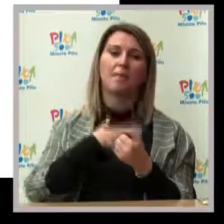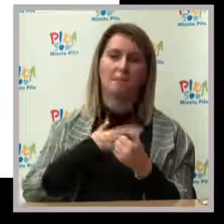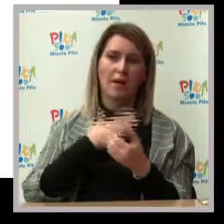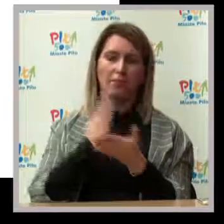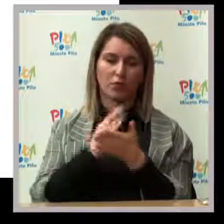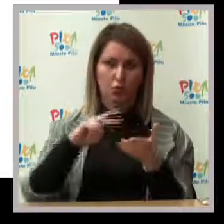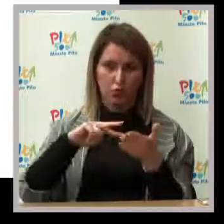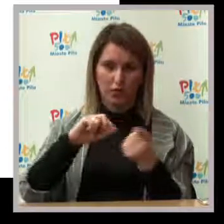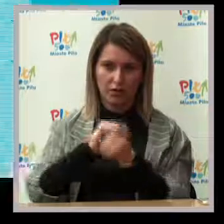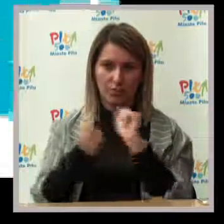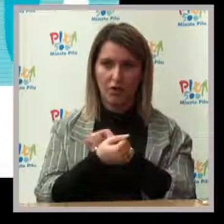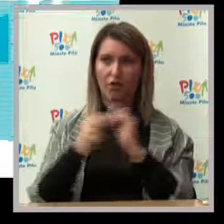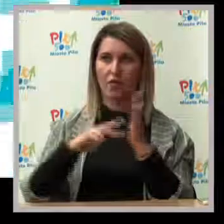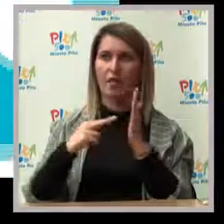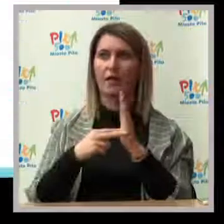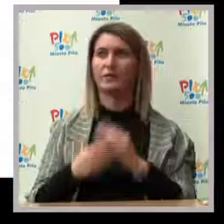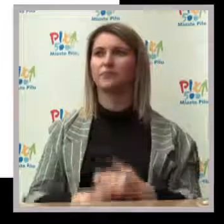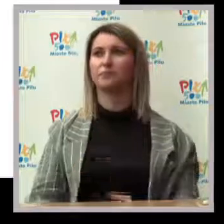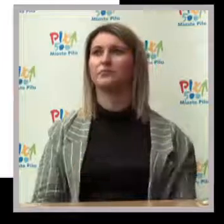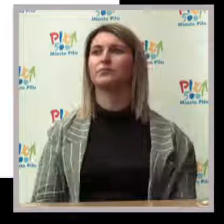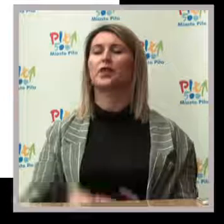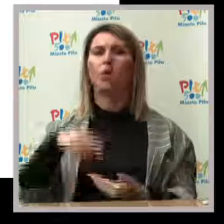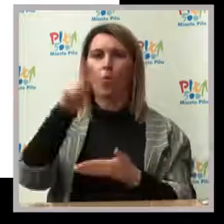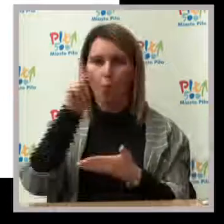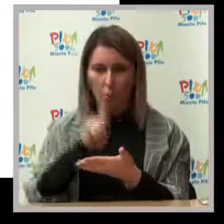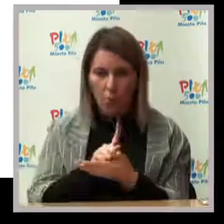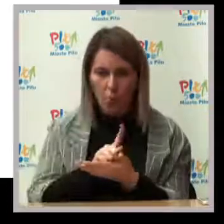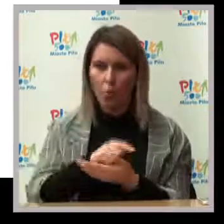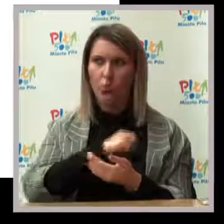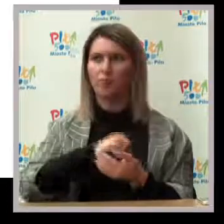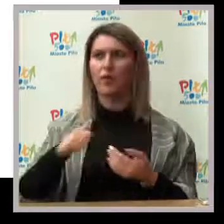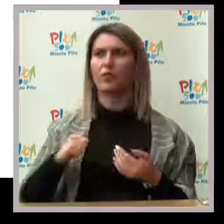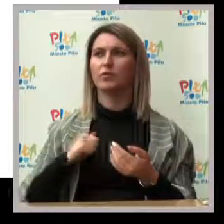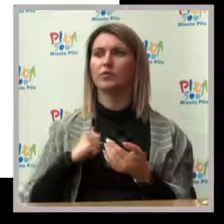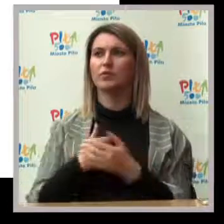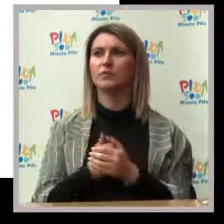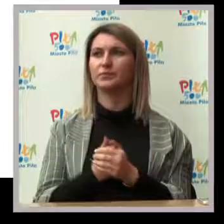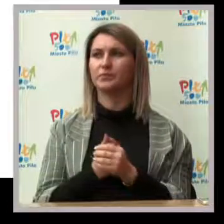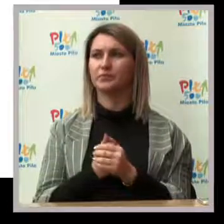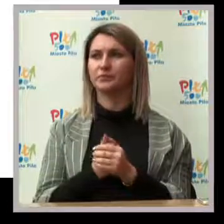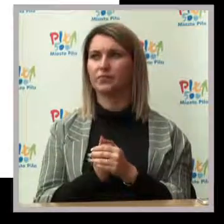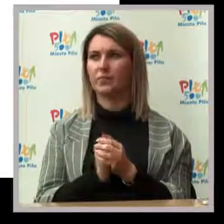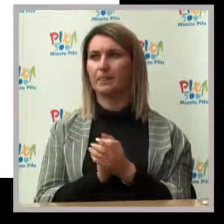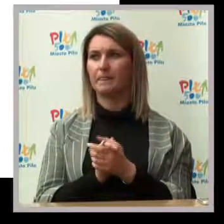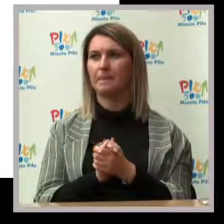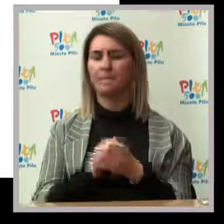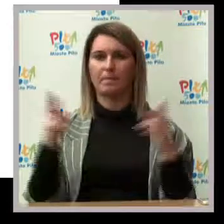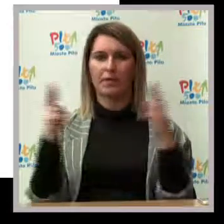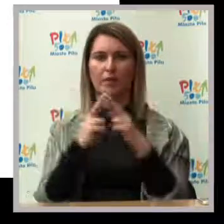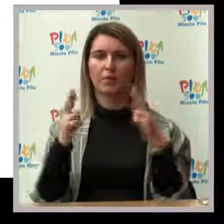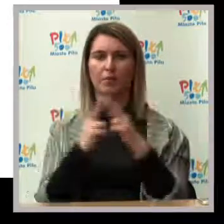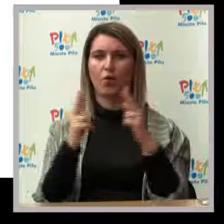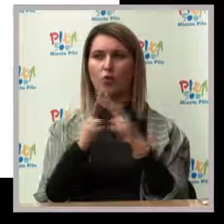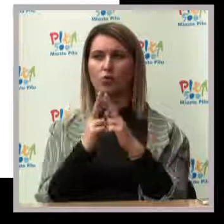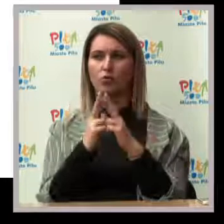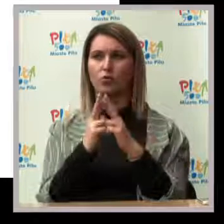tam prowadzić inwestycje. Udało nam się również doprowadzić do porozumienia